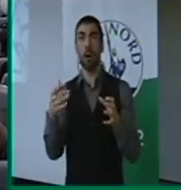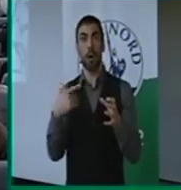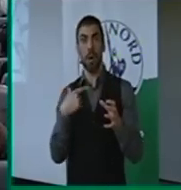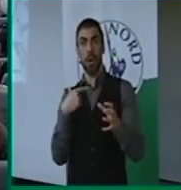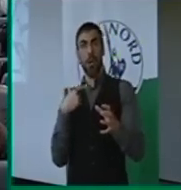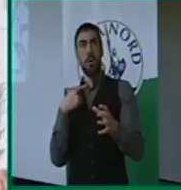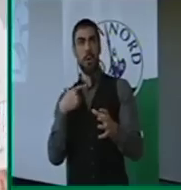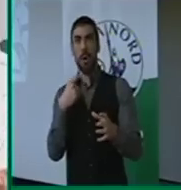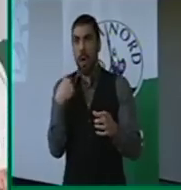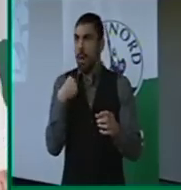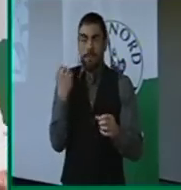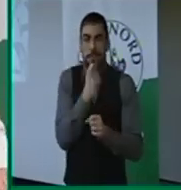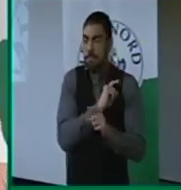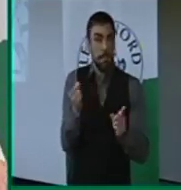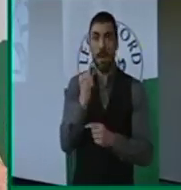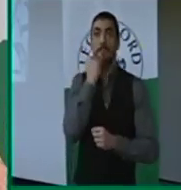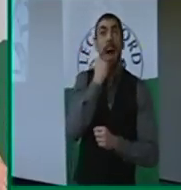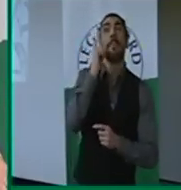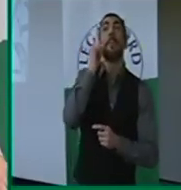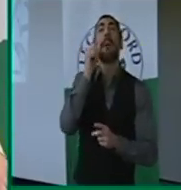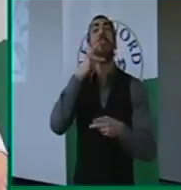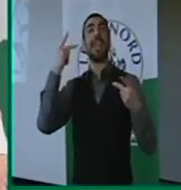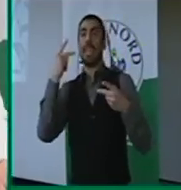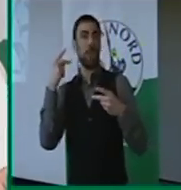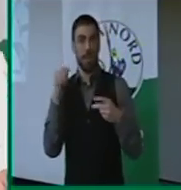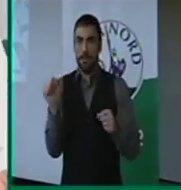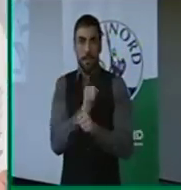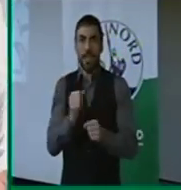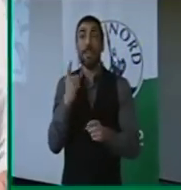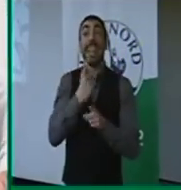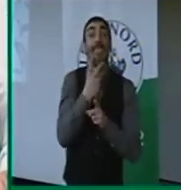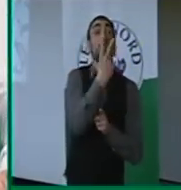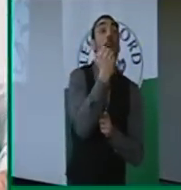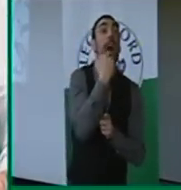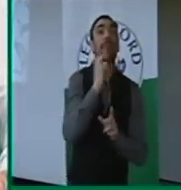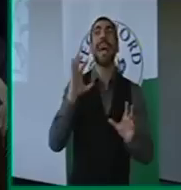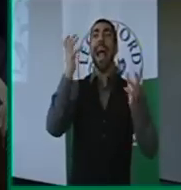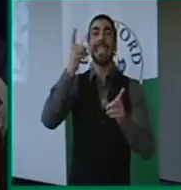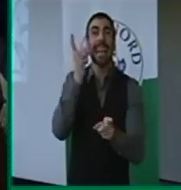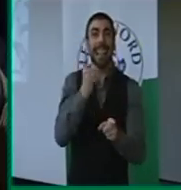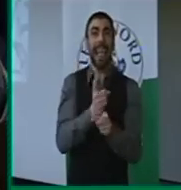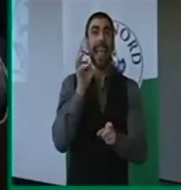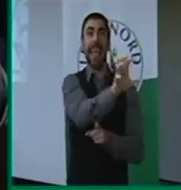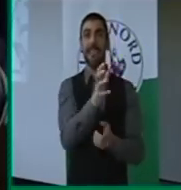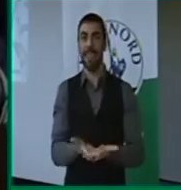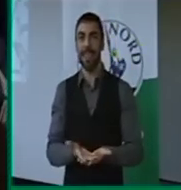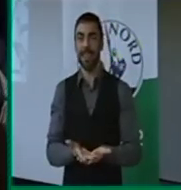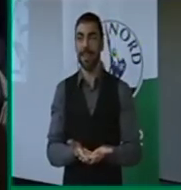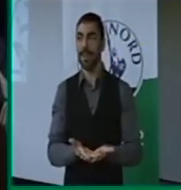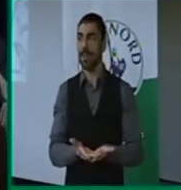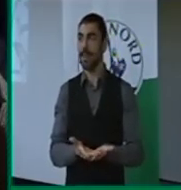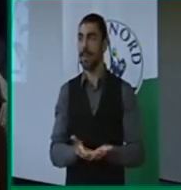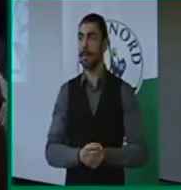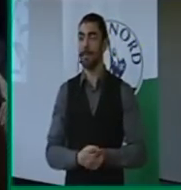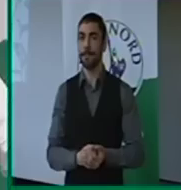permetti di fare la pubblicità con la mamma e il papà felici ci vogliono due mamme incazzate Oh è